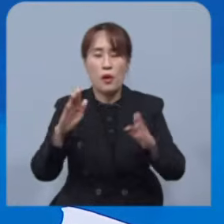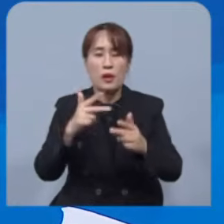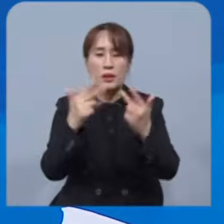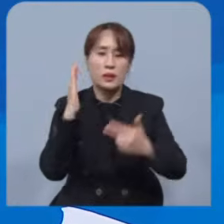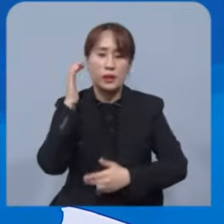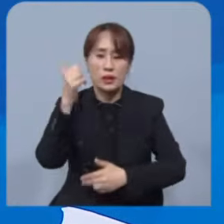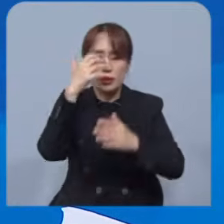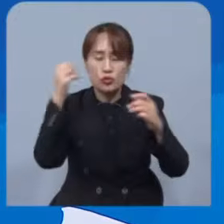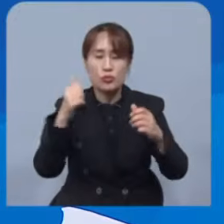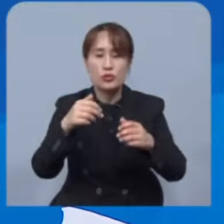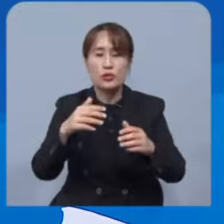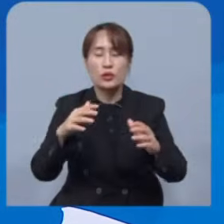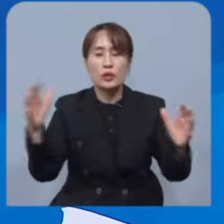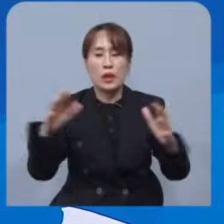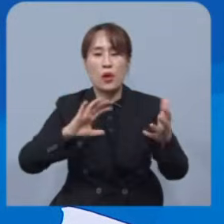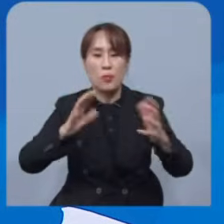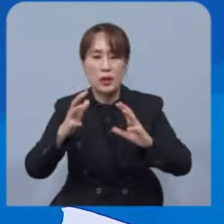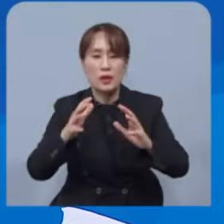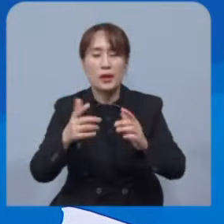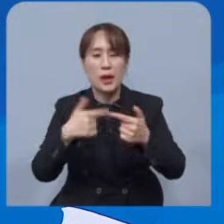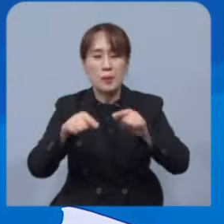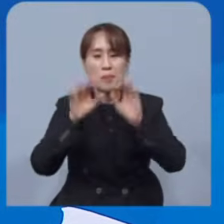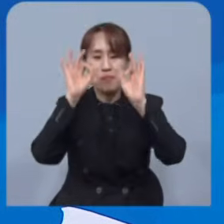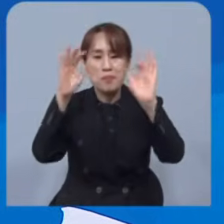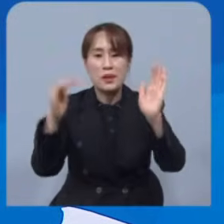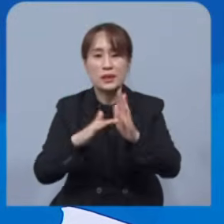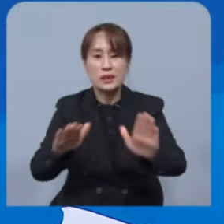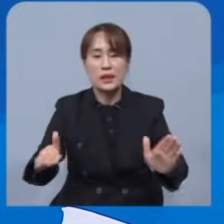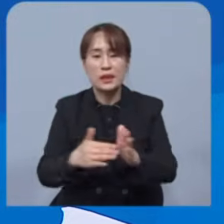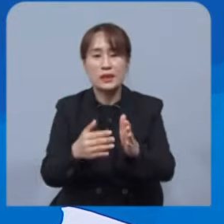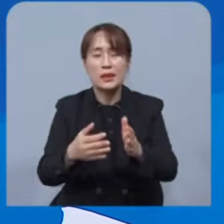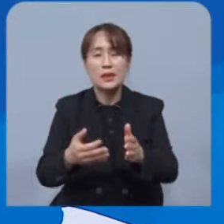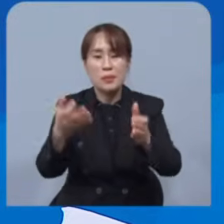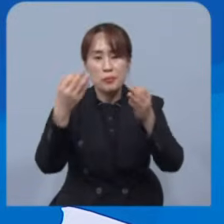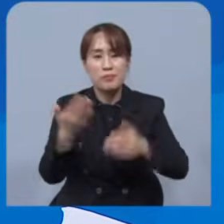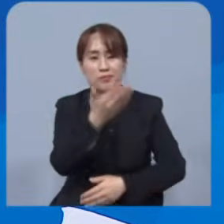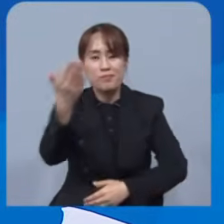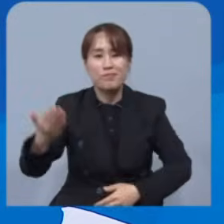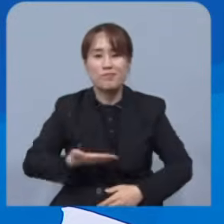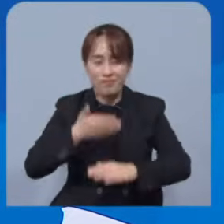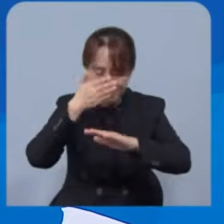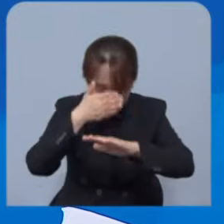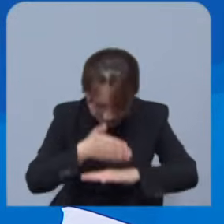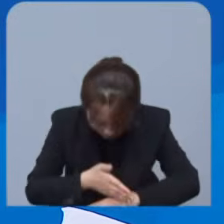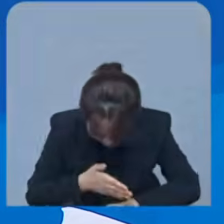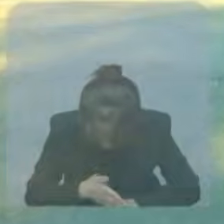대통령의 충북 타운홀 미팅을 함께 하셨습니다. 네, 지금까지 시청해주신 여러분 고맙습니다.